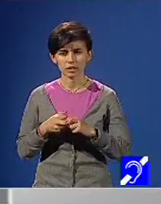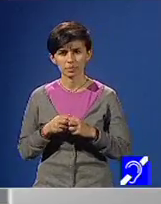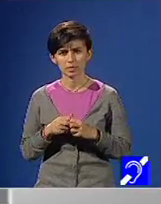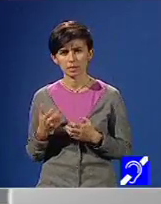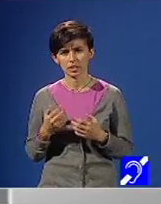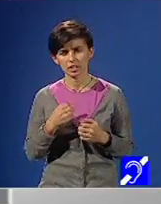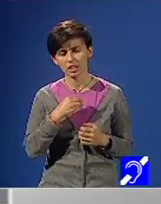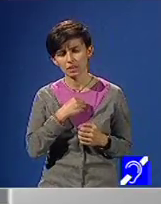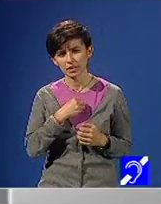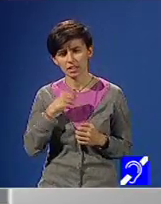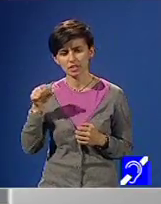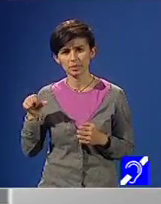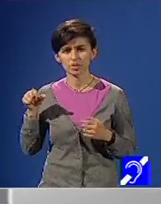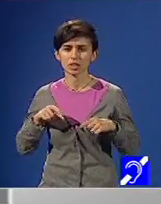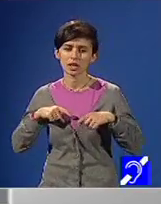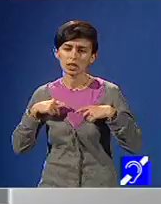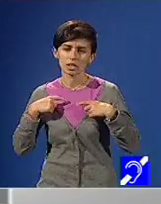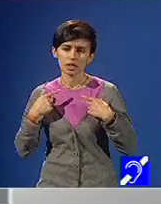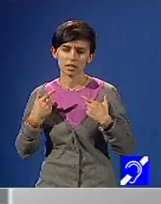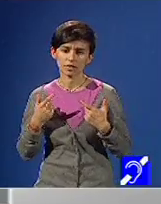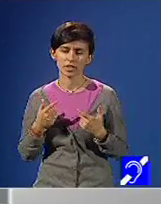viața cotidiană, în realizarea